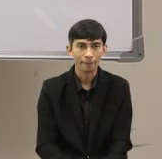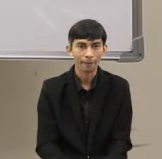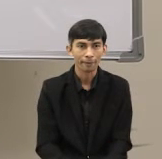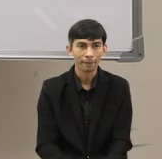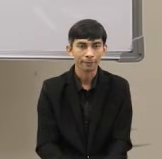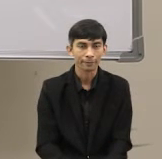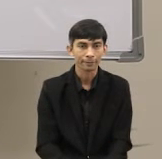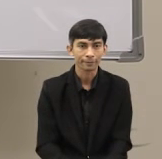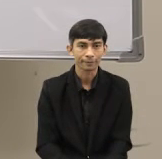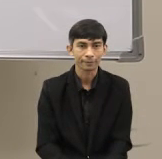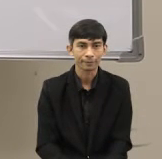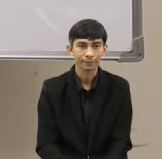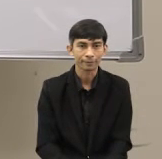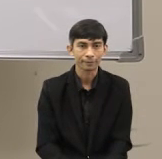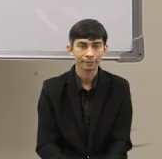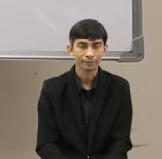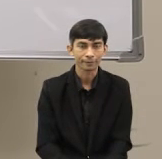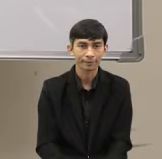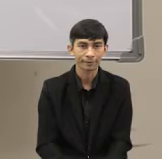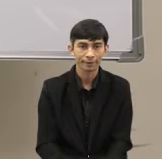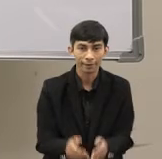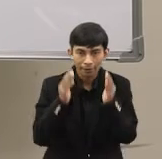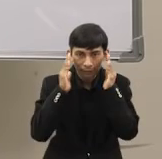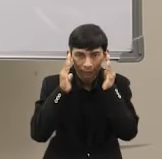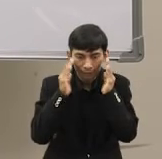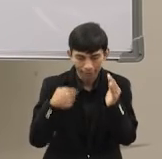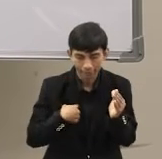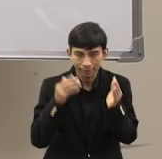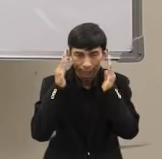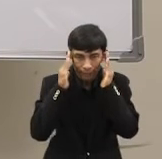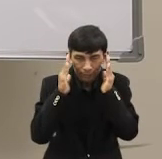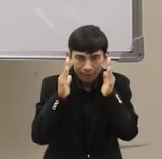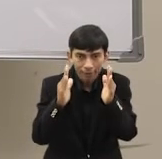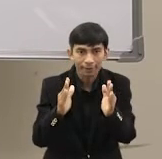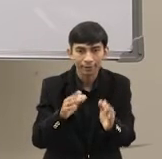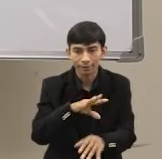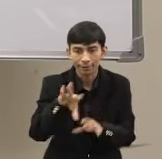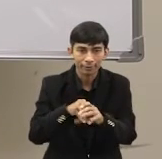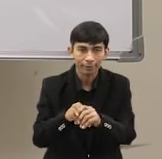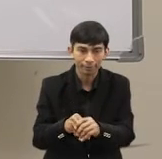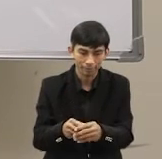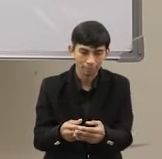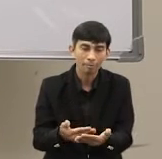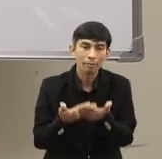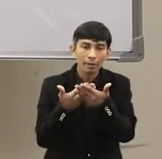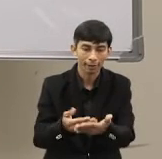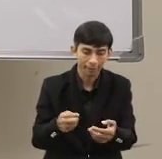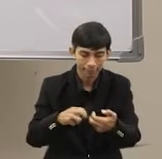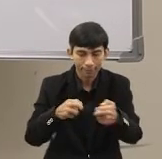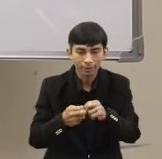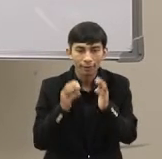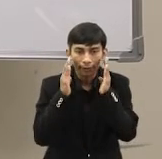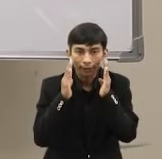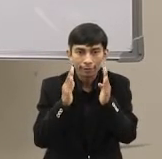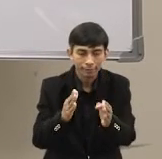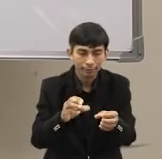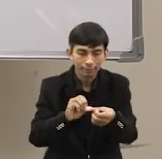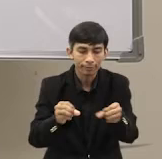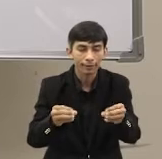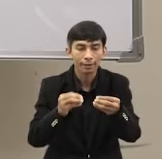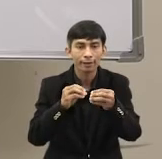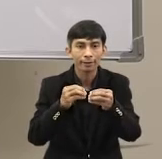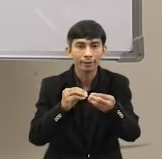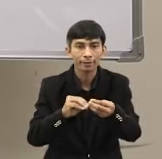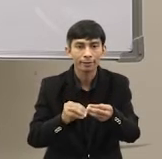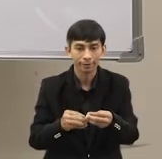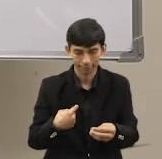Chà nhìn chân nè khu tục chật hay ná tha con từng ọc nế bọn cao chùm nót mốt cứ sớp tới tám là bạc lệch đá